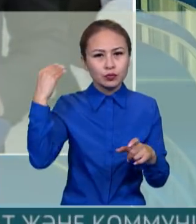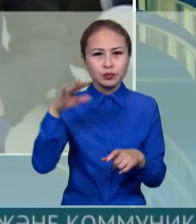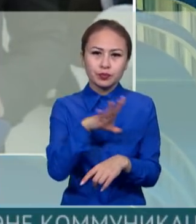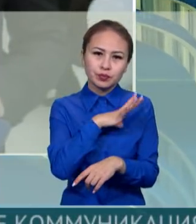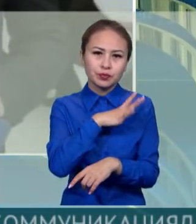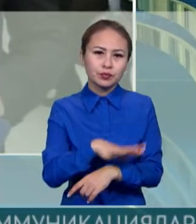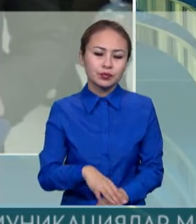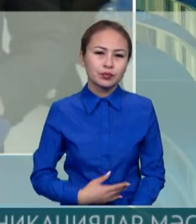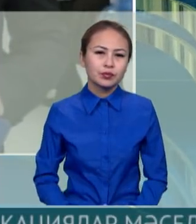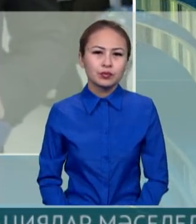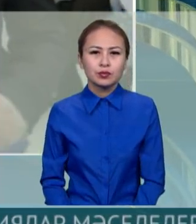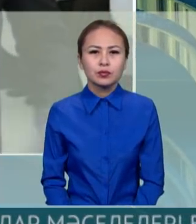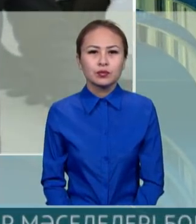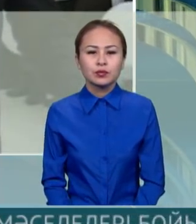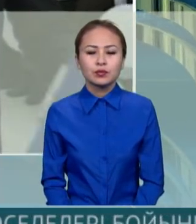ма?